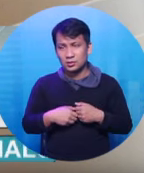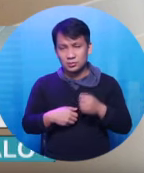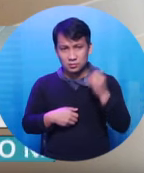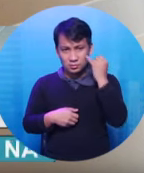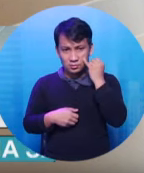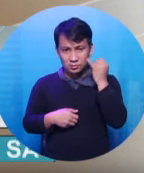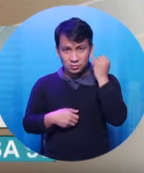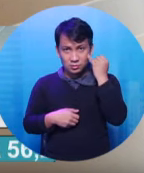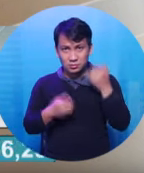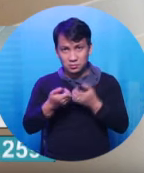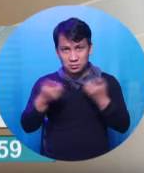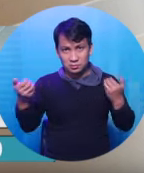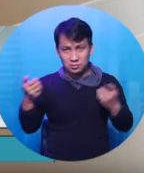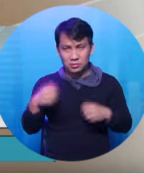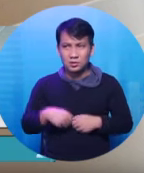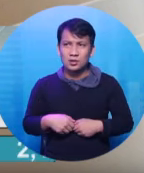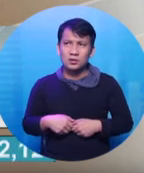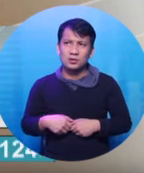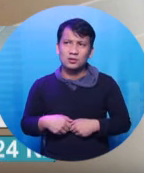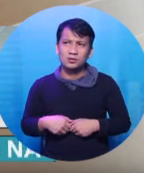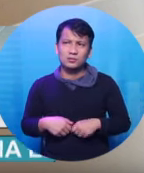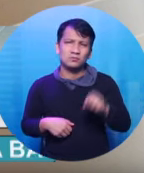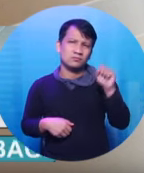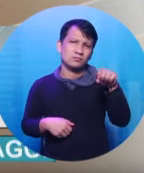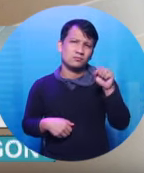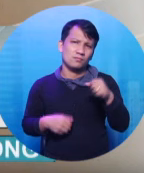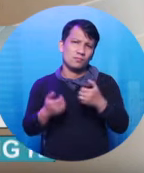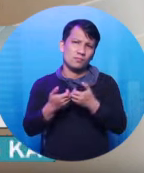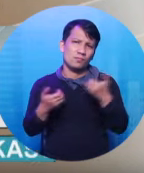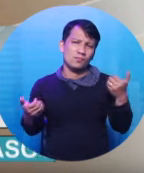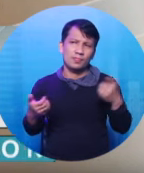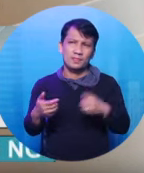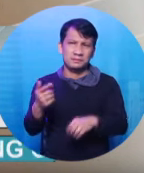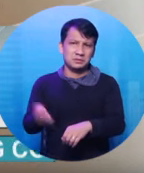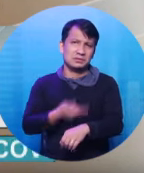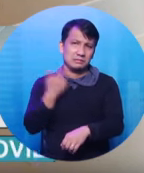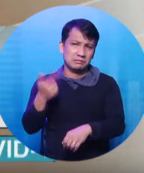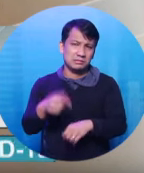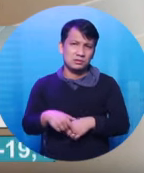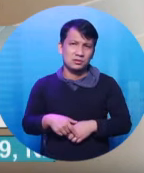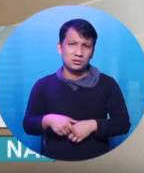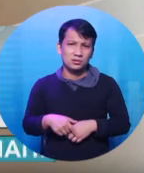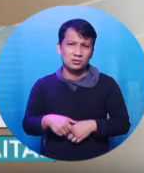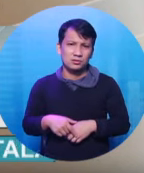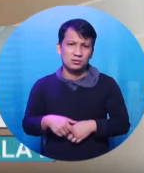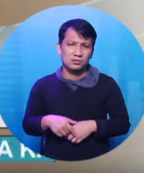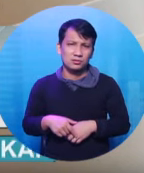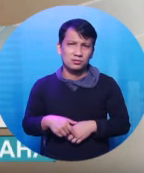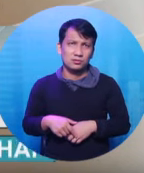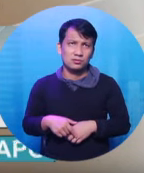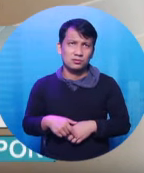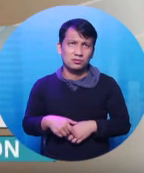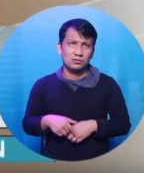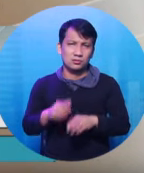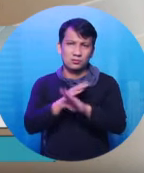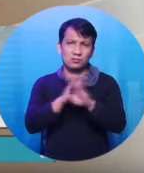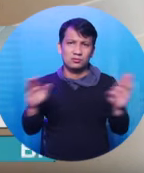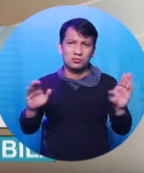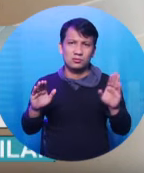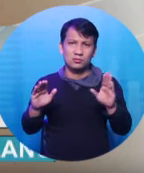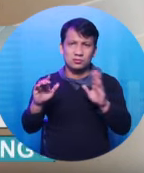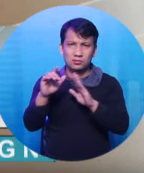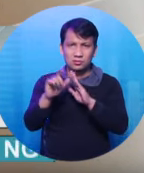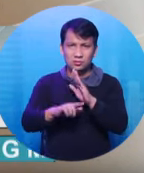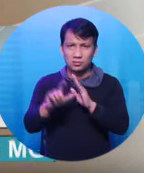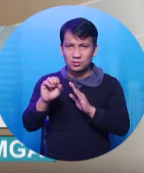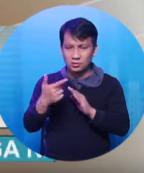Ma'am Jonaline. Opo, sir. Hiwalay na po. Matagal na. Pero wala po kaming legal na